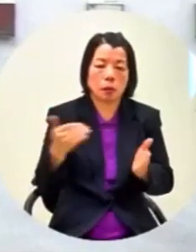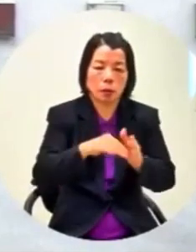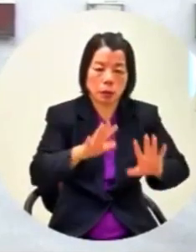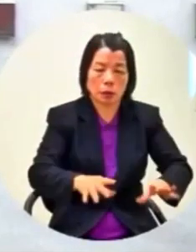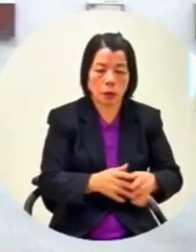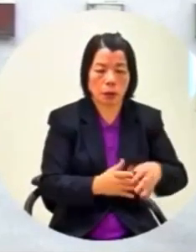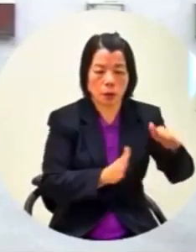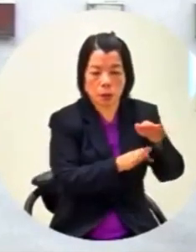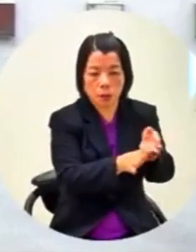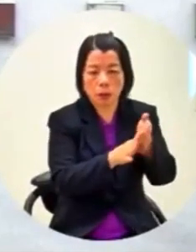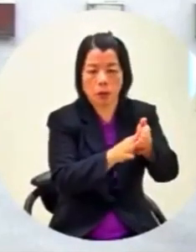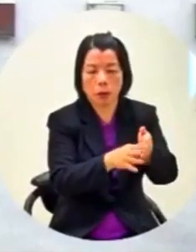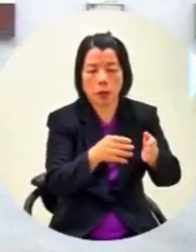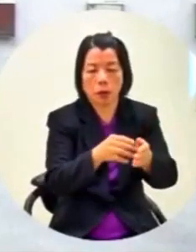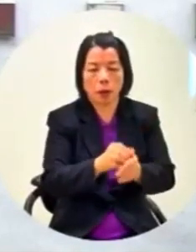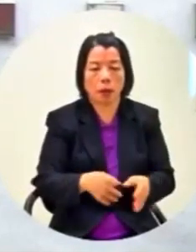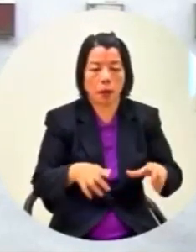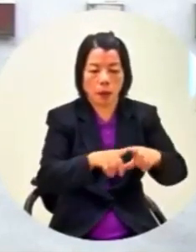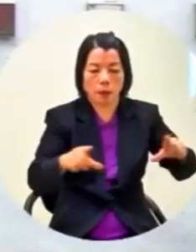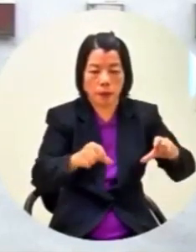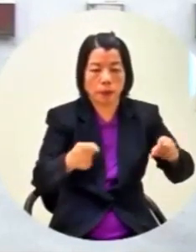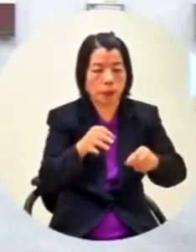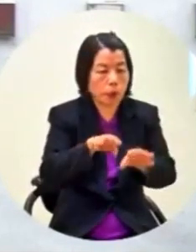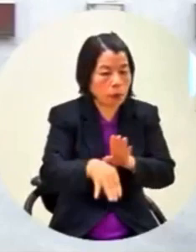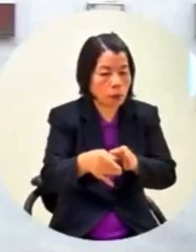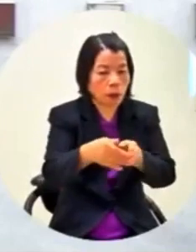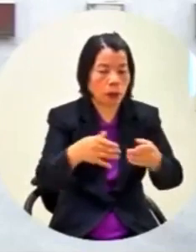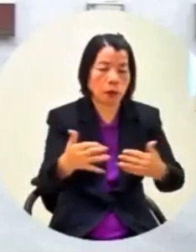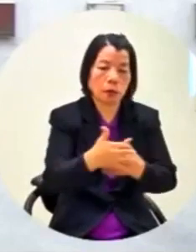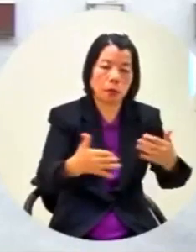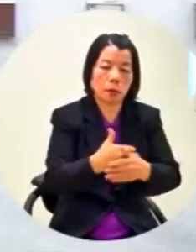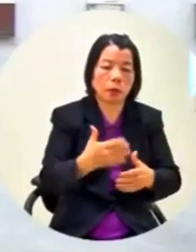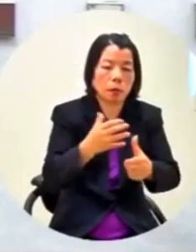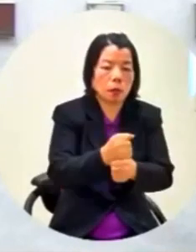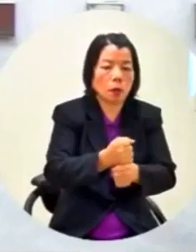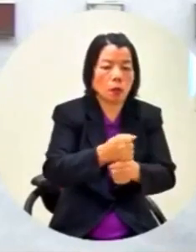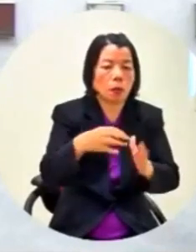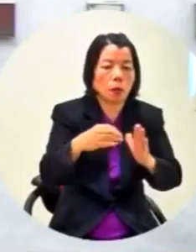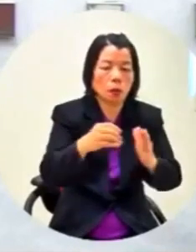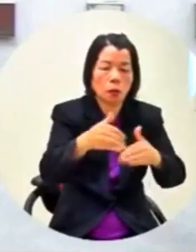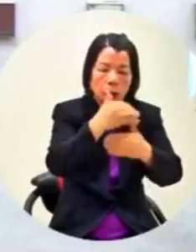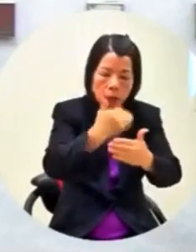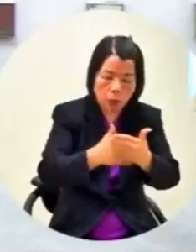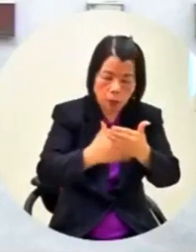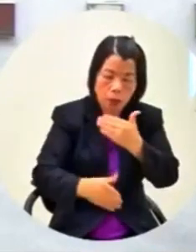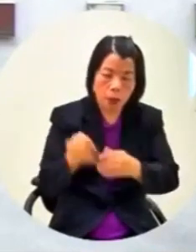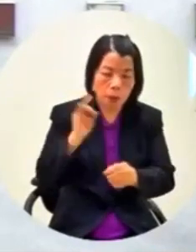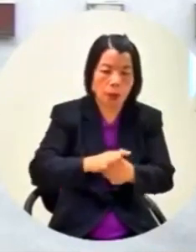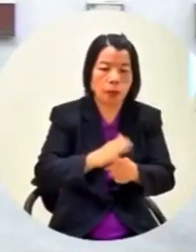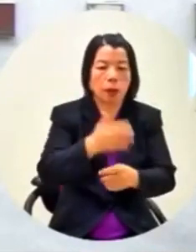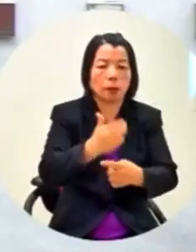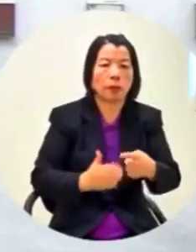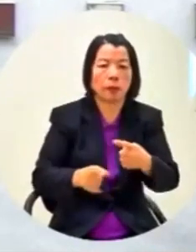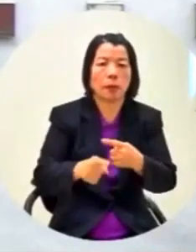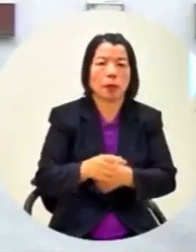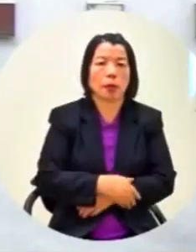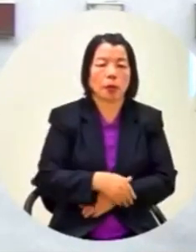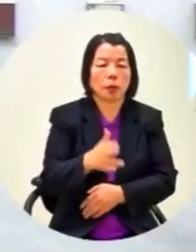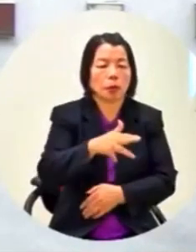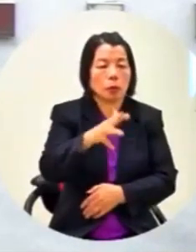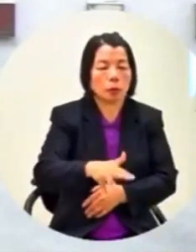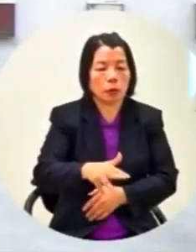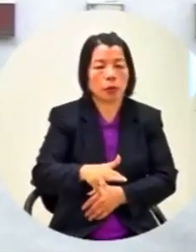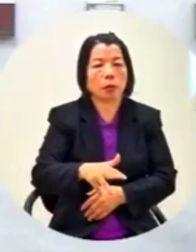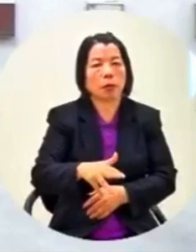业者的牌照税，由交通部公路总局补贴减半，总共有9408辆车